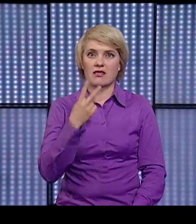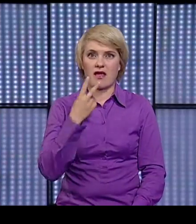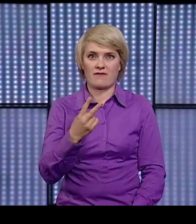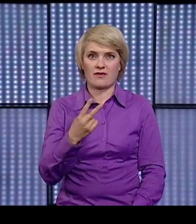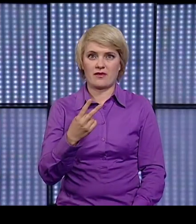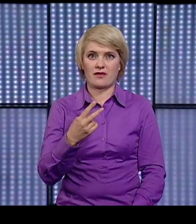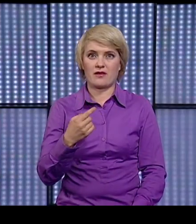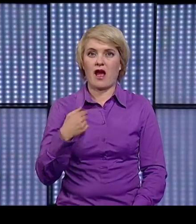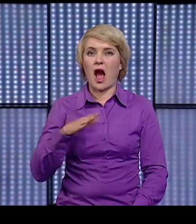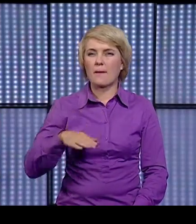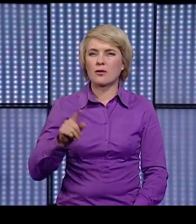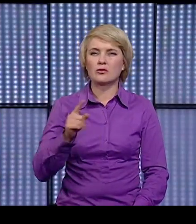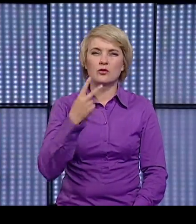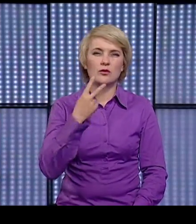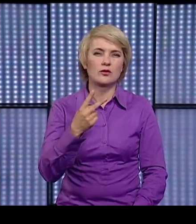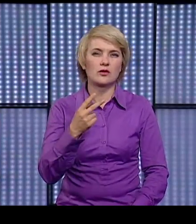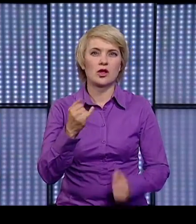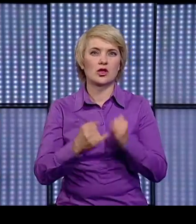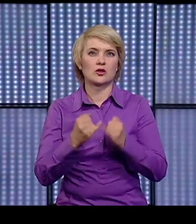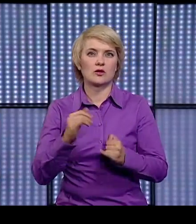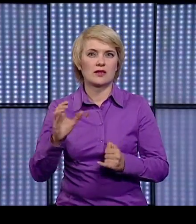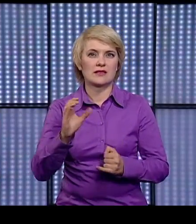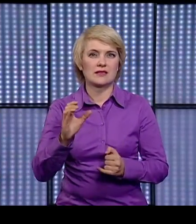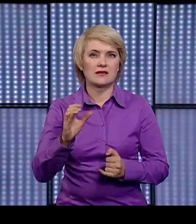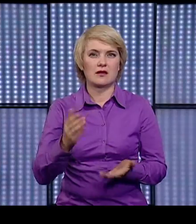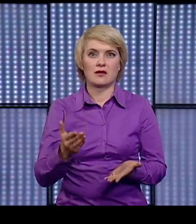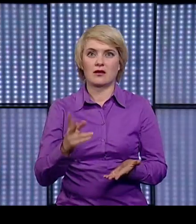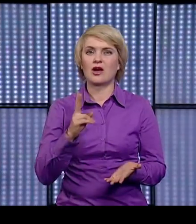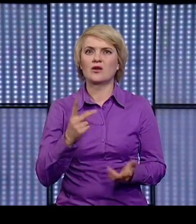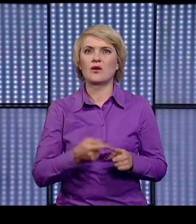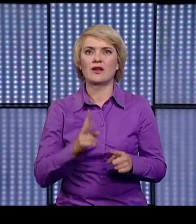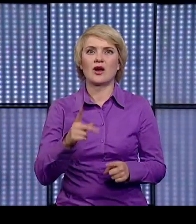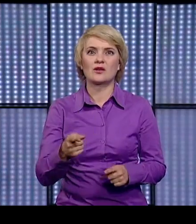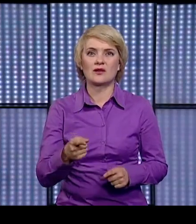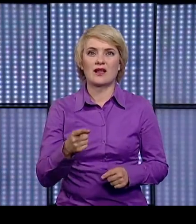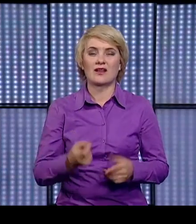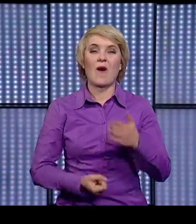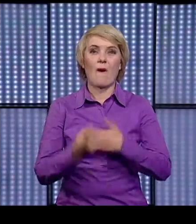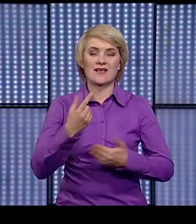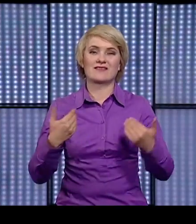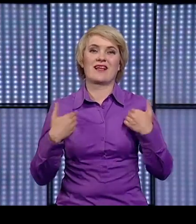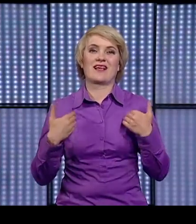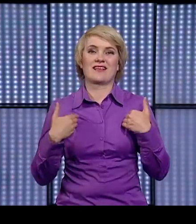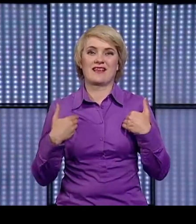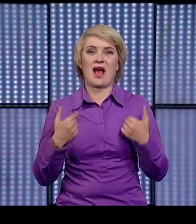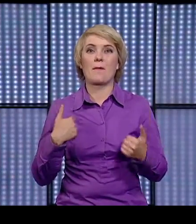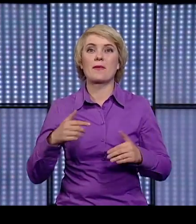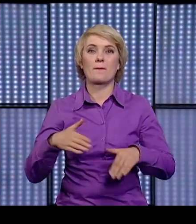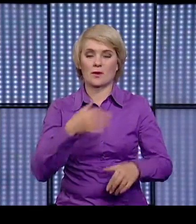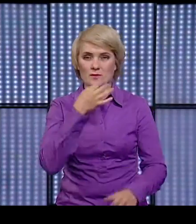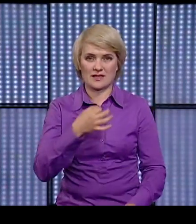крайней мере. Ну потім я здалека що побачив жовто-синеньке. Я думаю, хто це? Це, оказується, я. І Нігіс потім сказав,